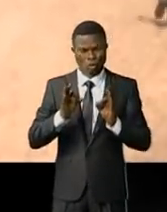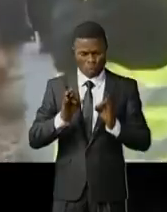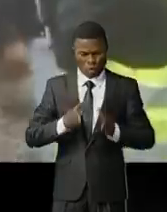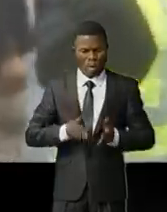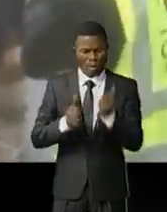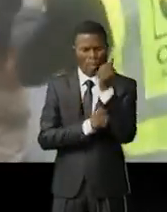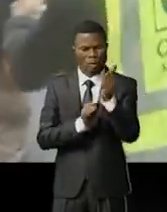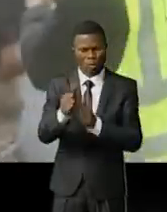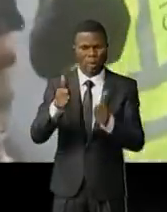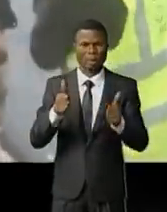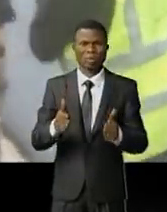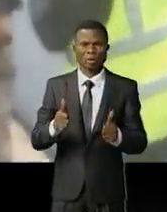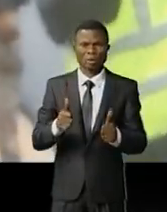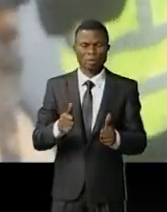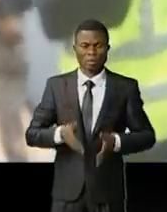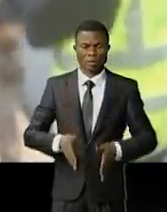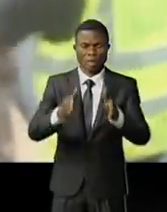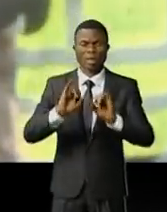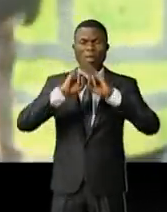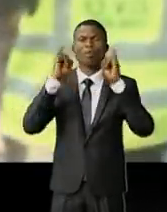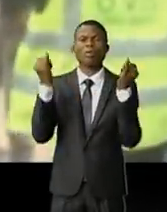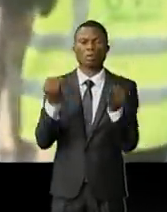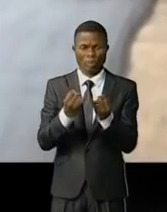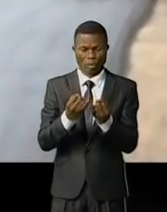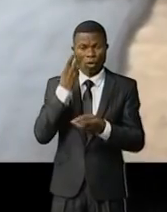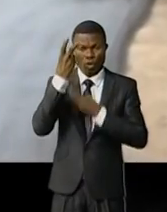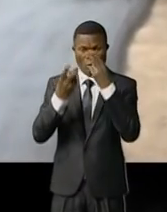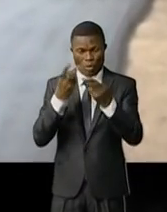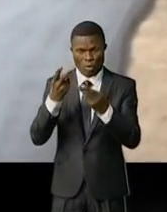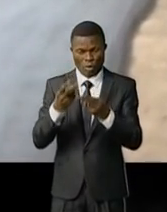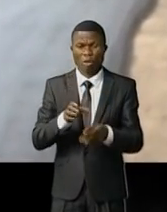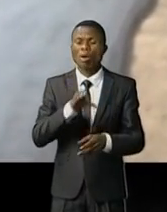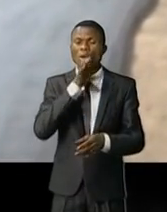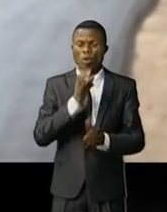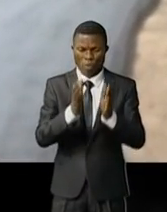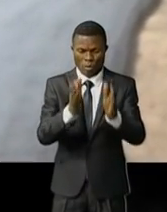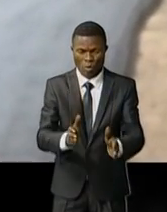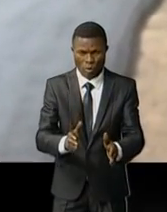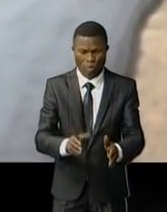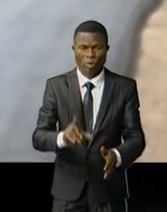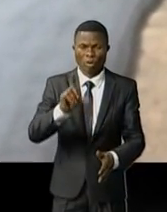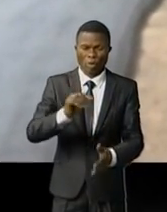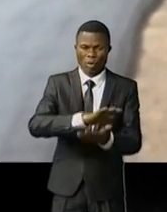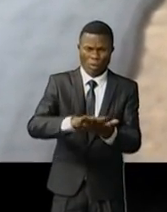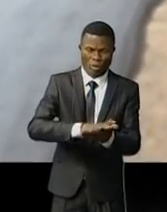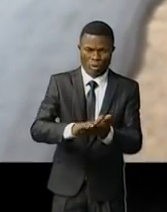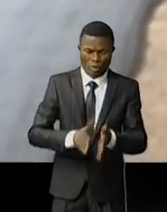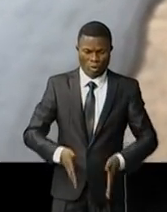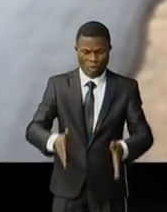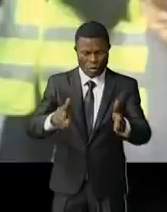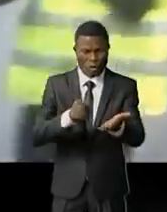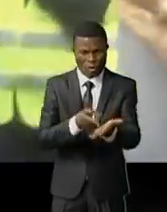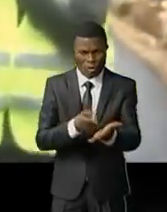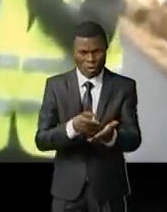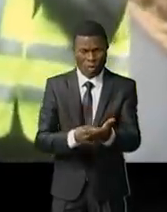la circulation. Sur avenue industrielle, ils ont visité la pose de la couche des enrobés sur le tronçon routier